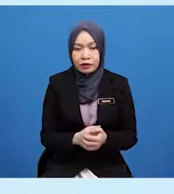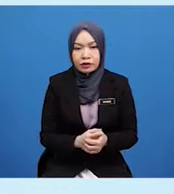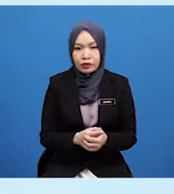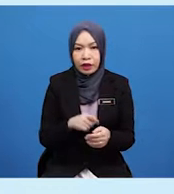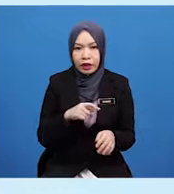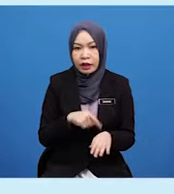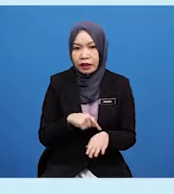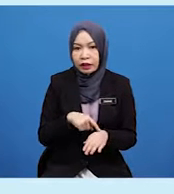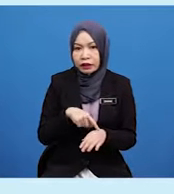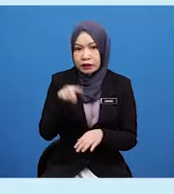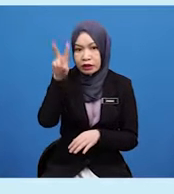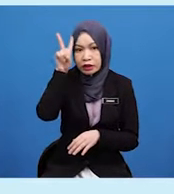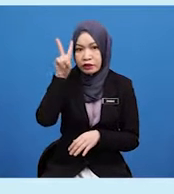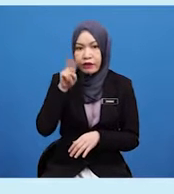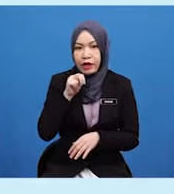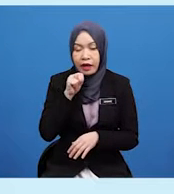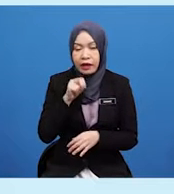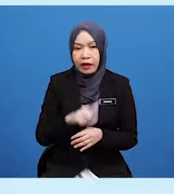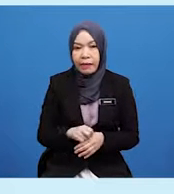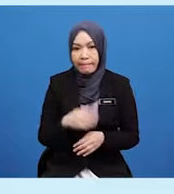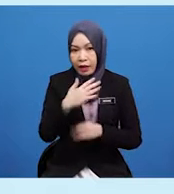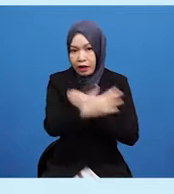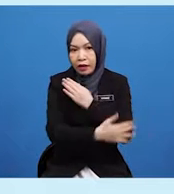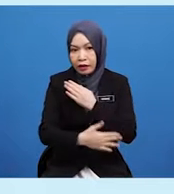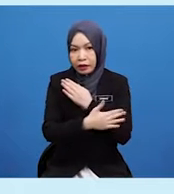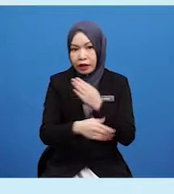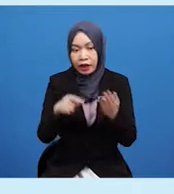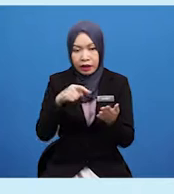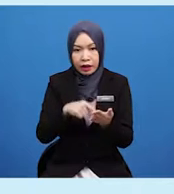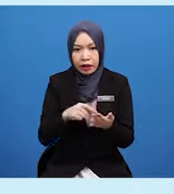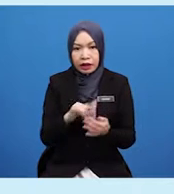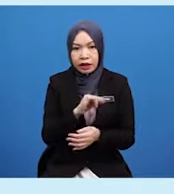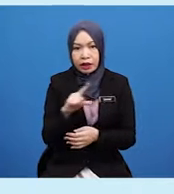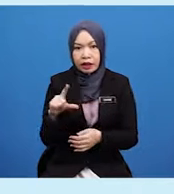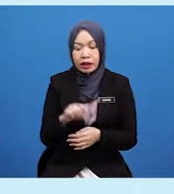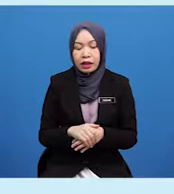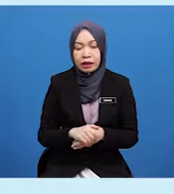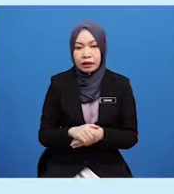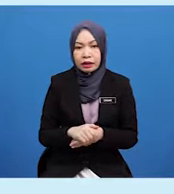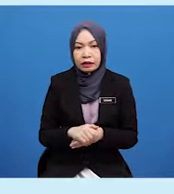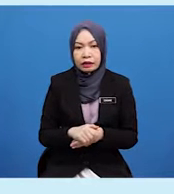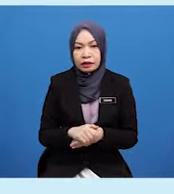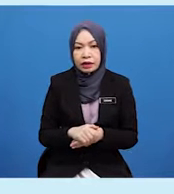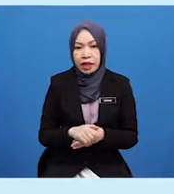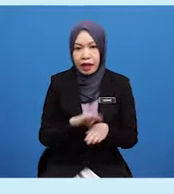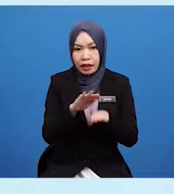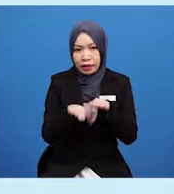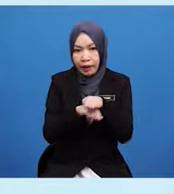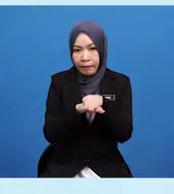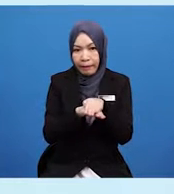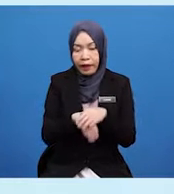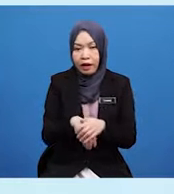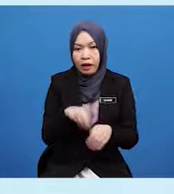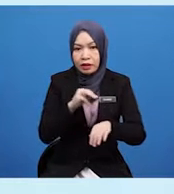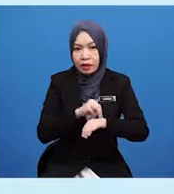sebelum masehi sehingga 200 tahun masehi lokasi ini merupakan tapak zaman logam yang